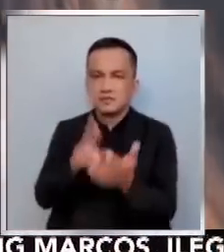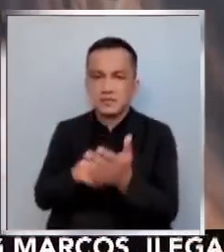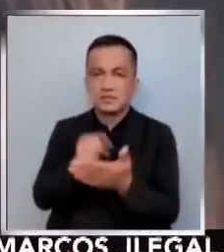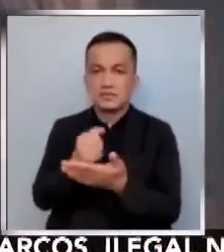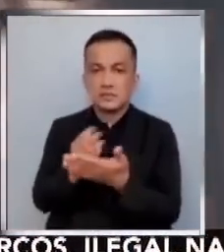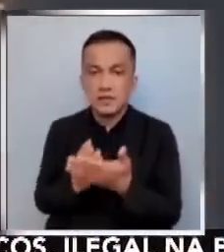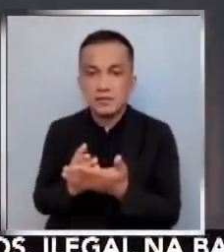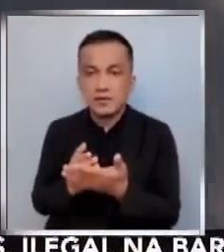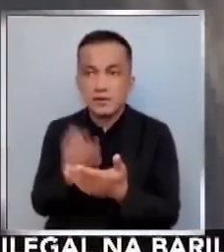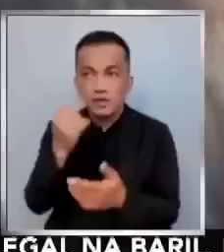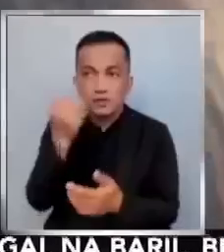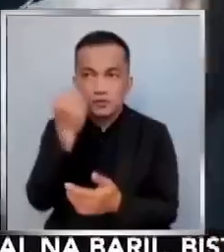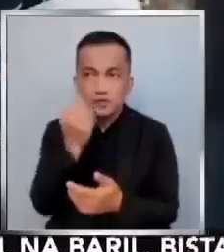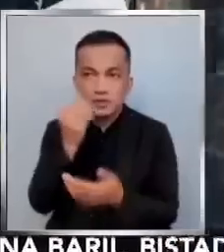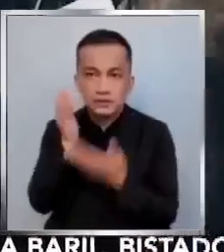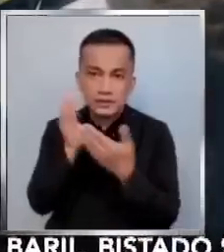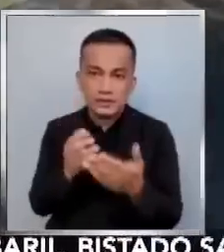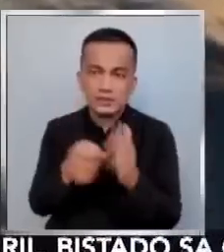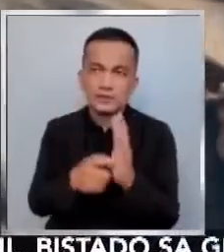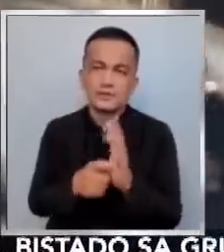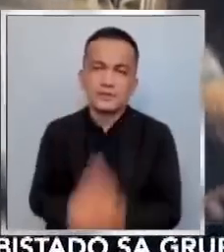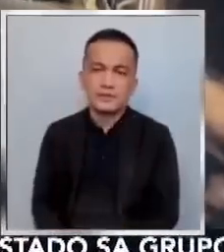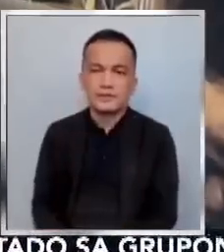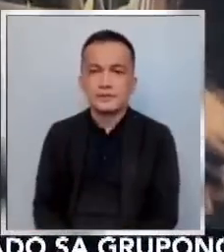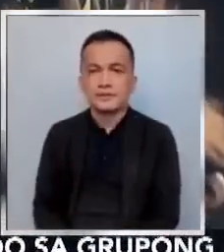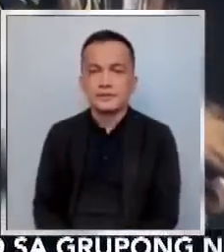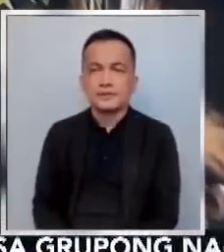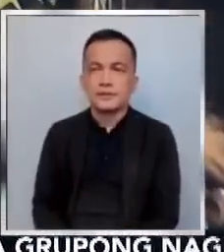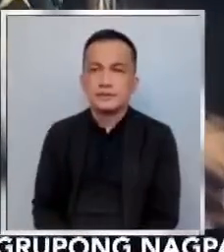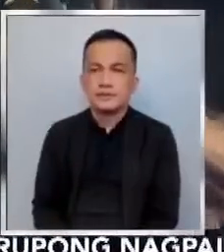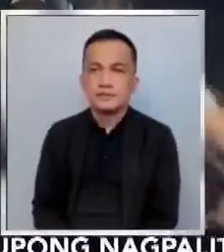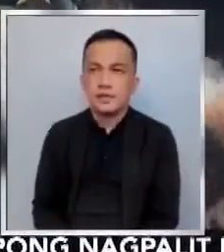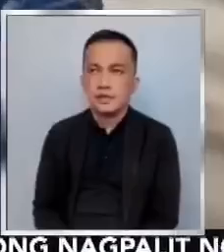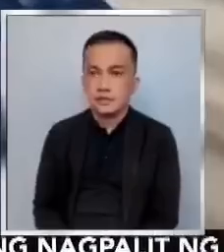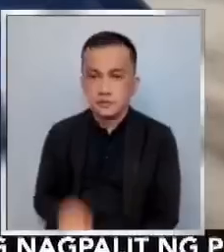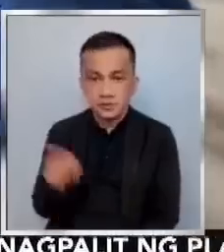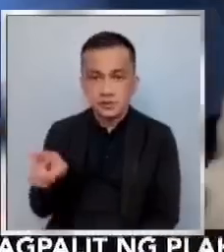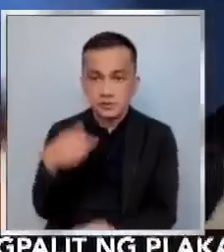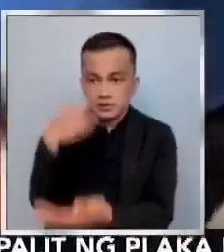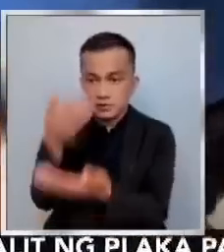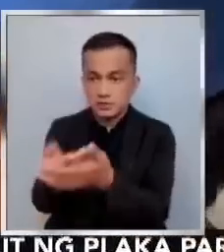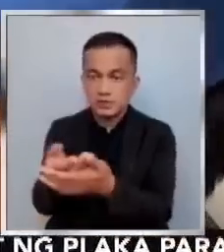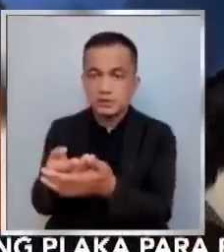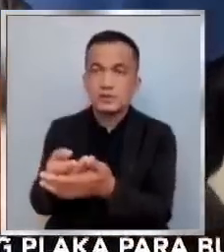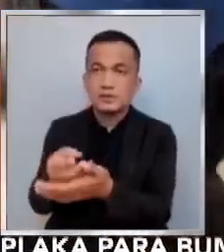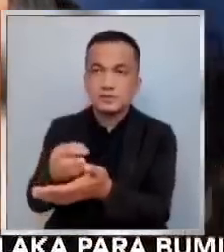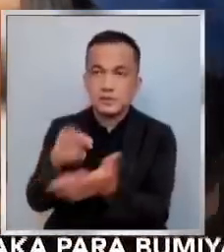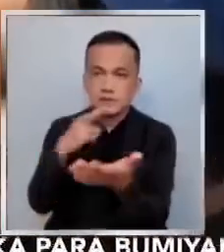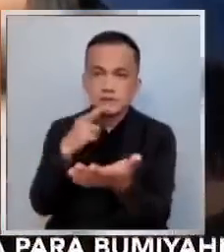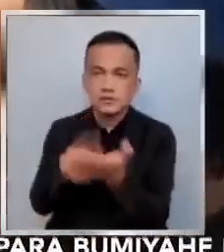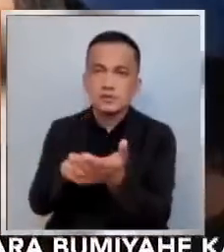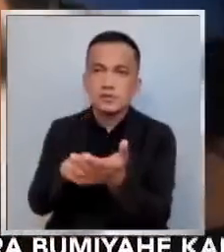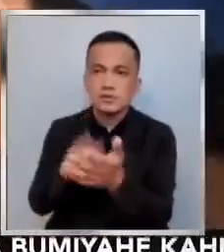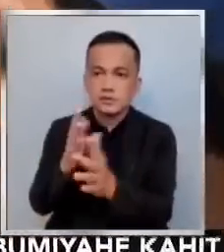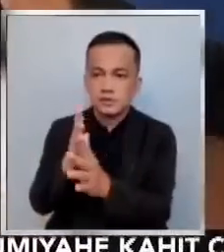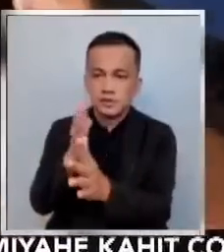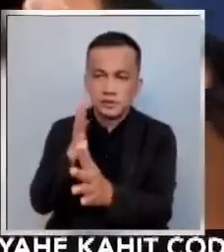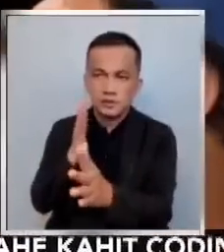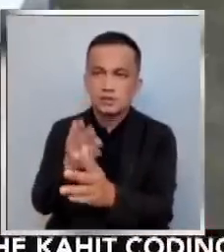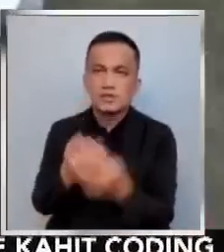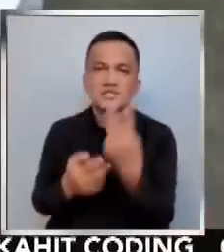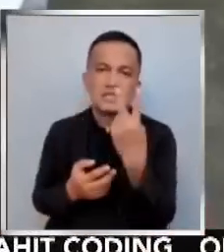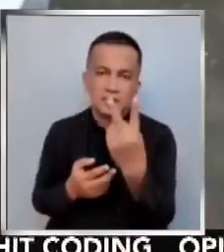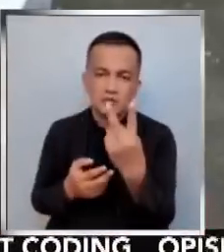ang dala nilang requirements. Pagdating naman sa mismong pagpaparehistro, mahaba ang pila dahil 2 computer lang ang